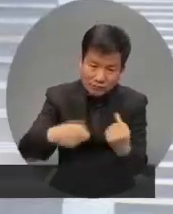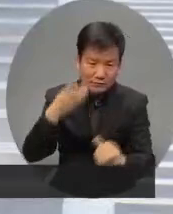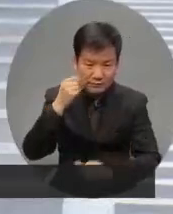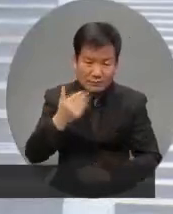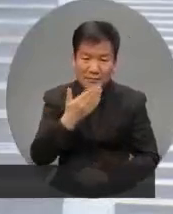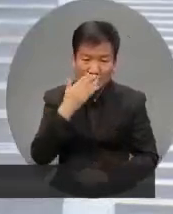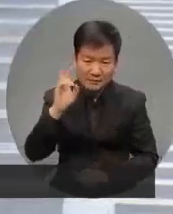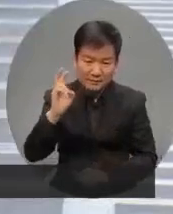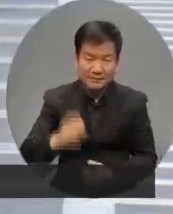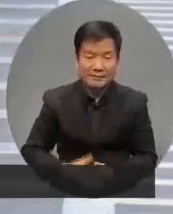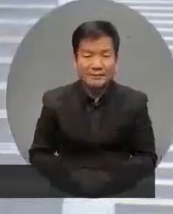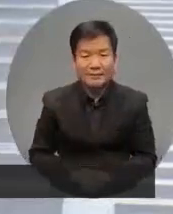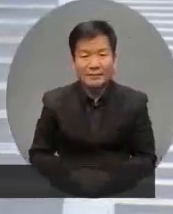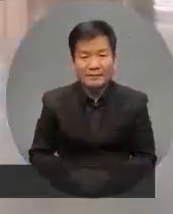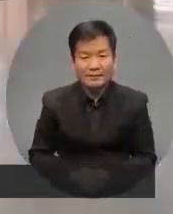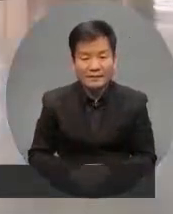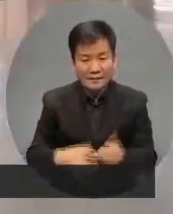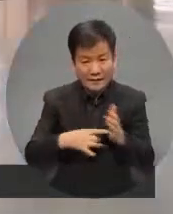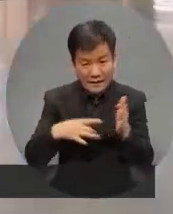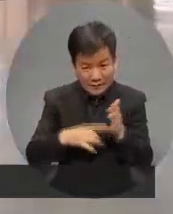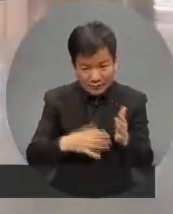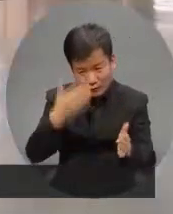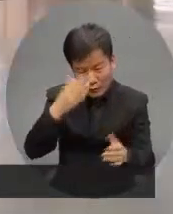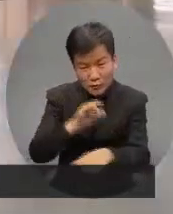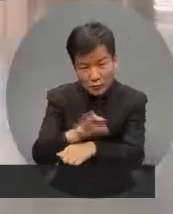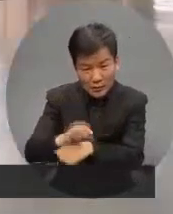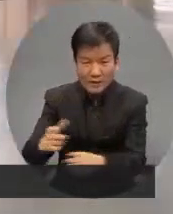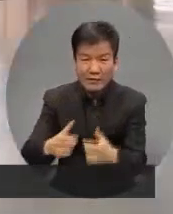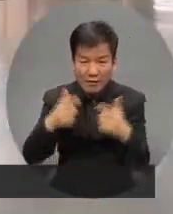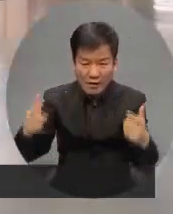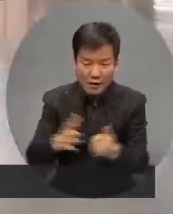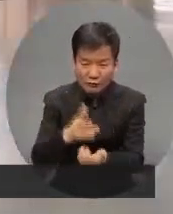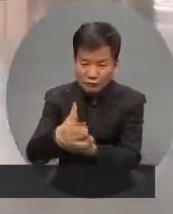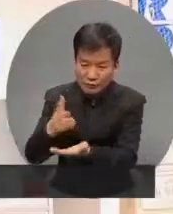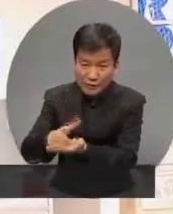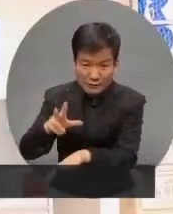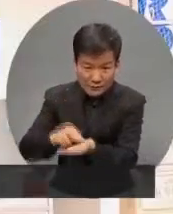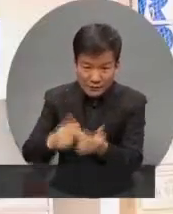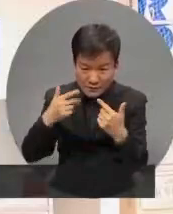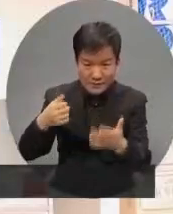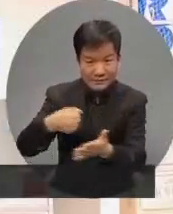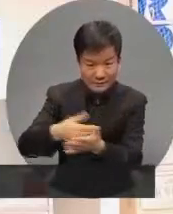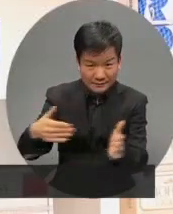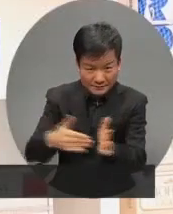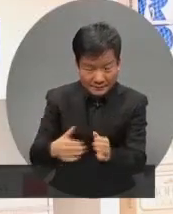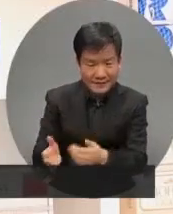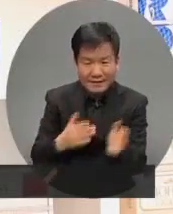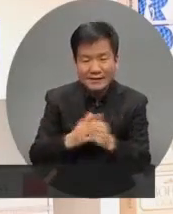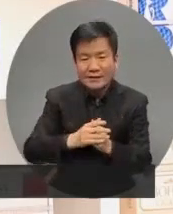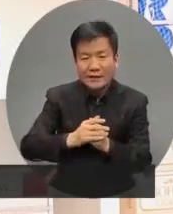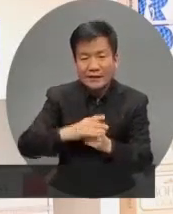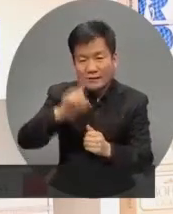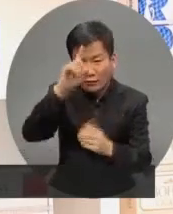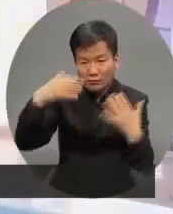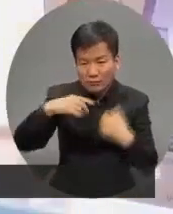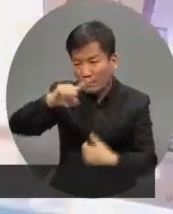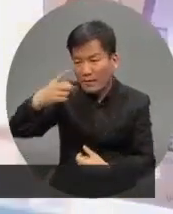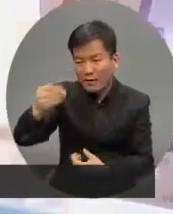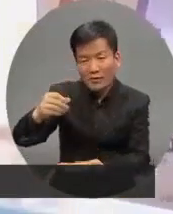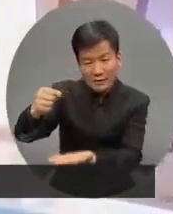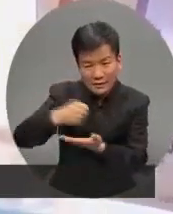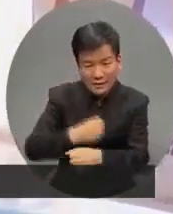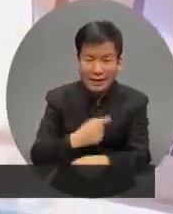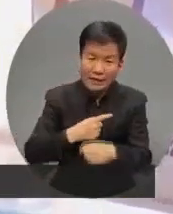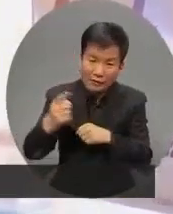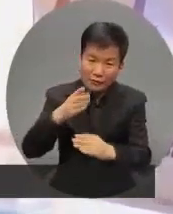보입니다. 면세점 확장과 청주공항 기차역 신설이 확정됐고 국비 100억 원 확보로 빠르면